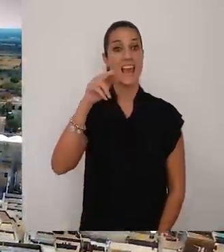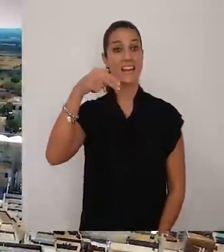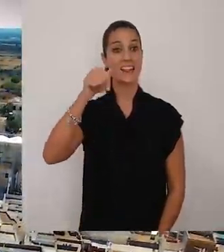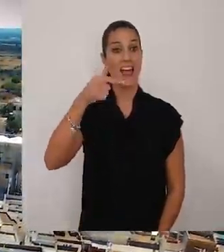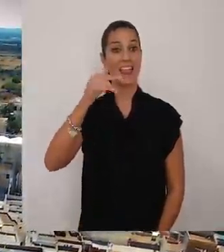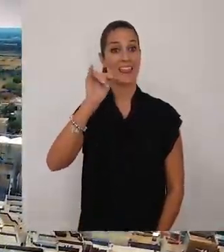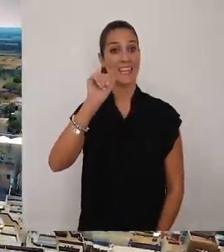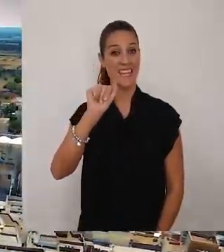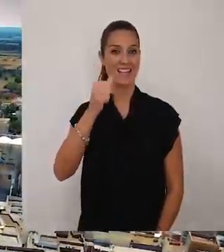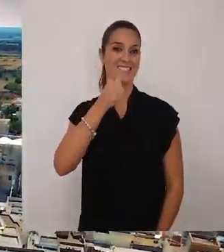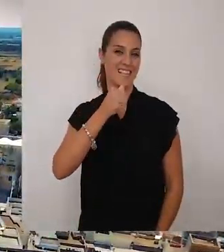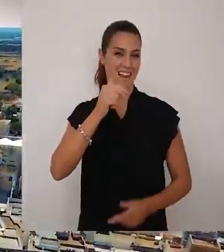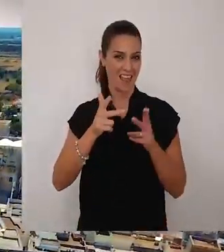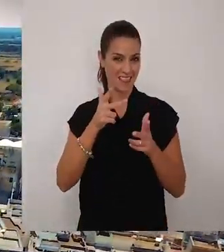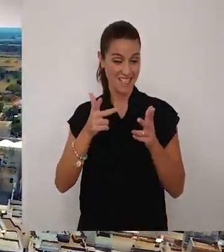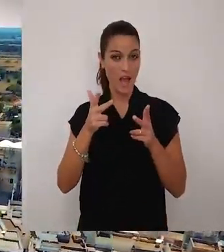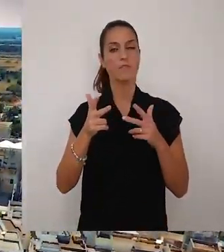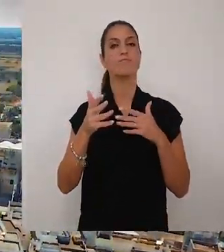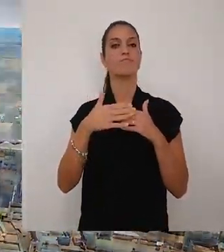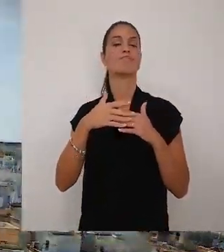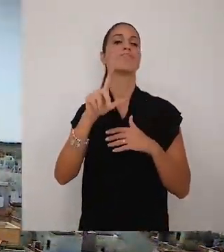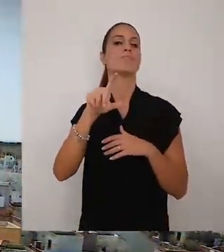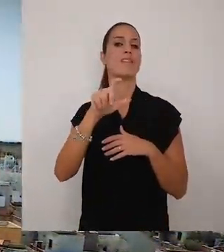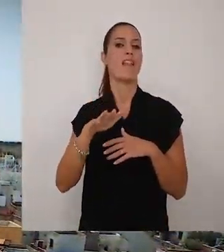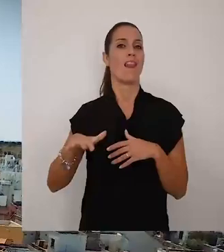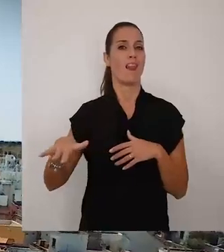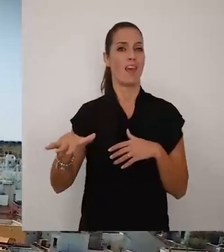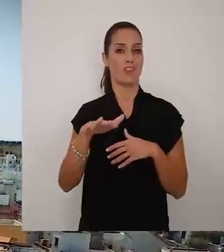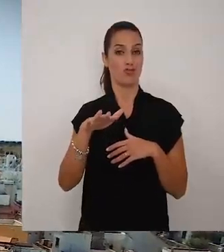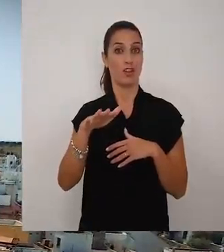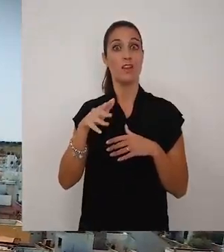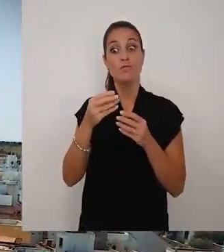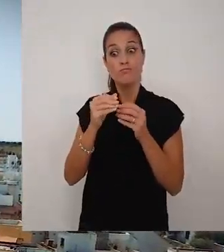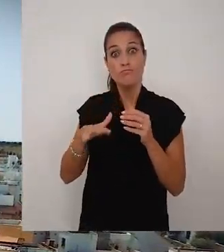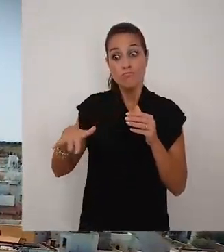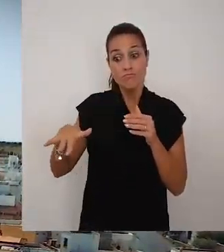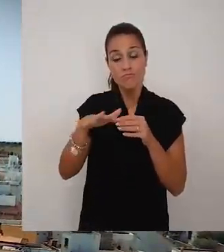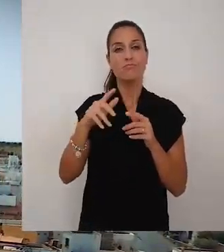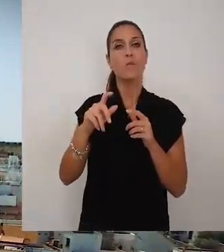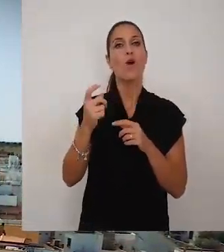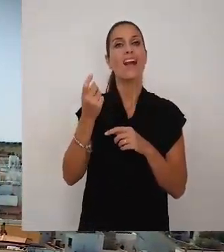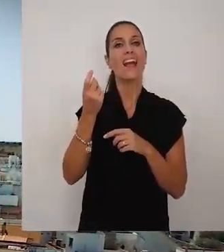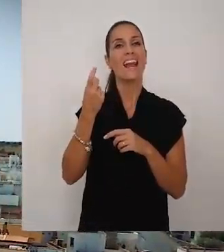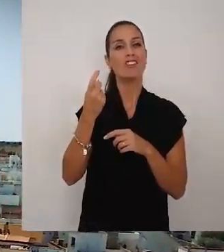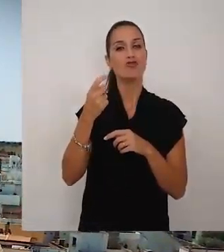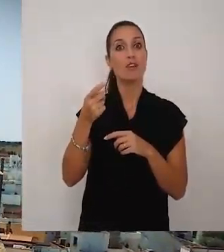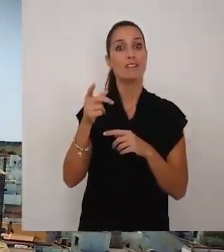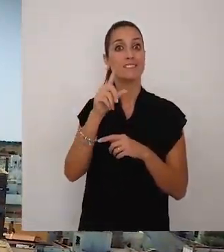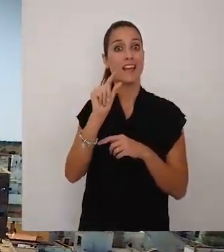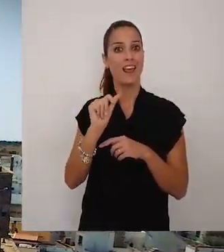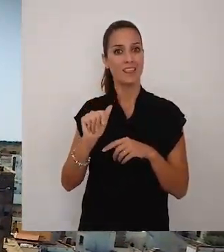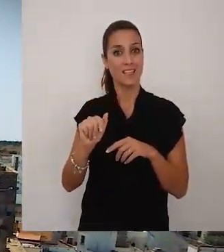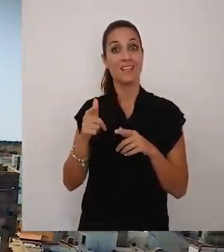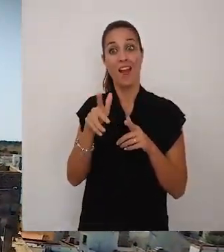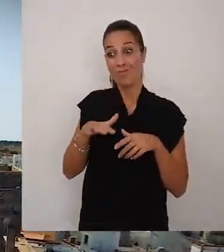Sternatia si estende nel cuore della provincia di Lecce e si colloca nel territorio della Grecia Salentina, isola linguistica ellenofona in cui